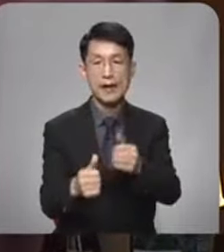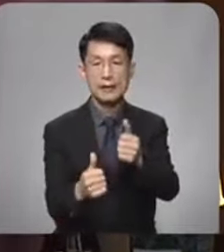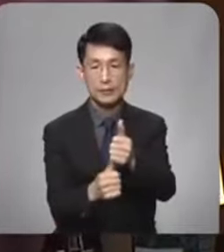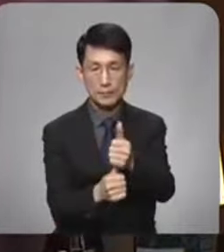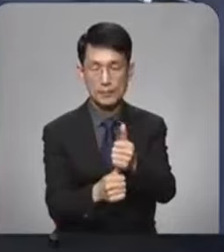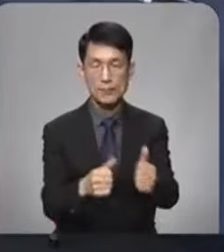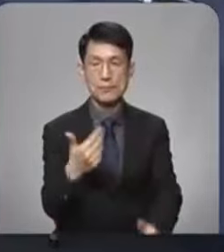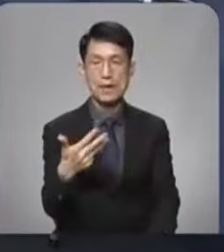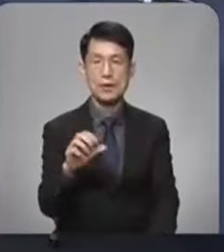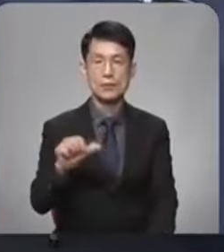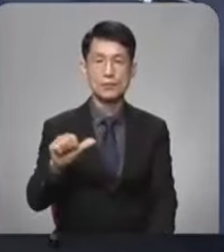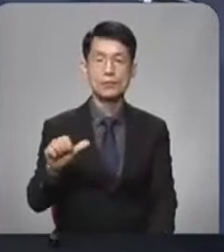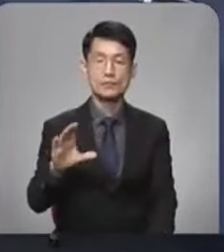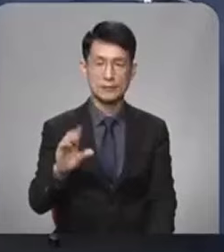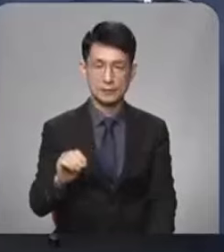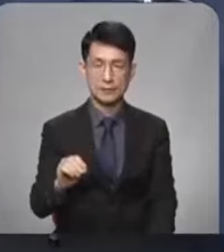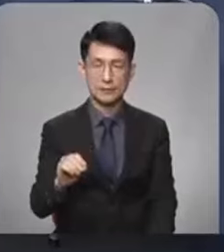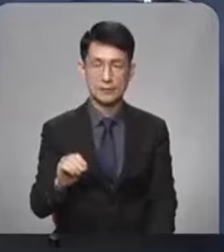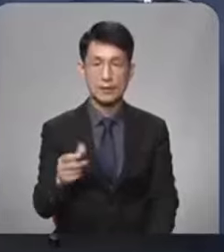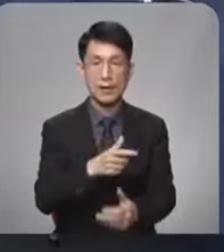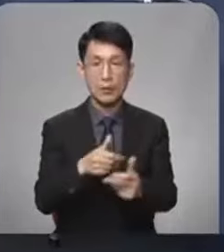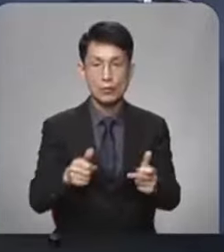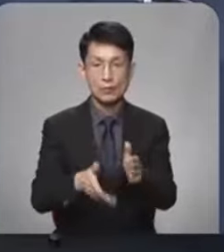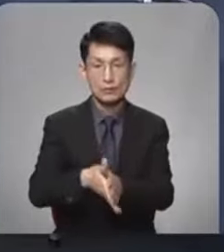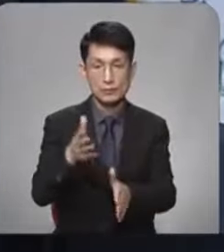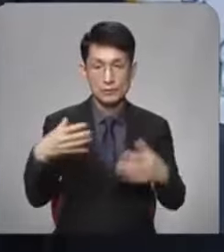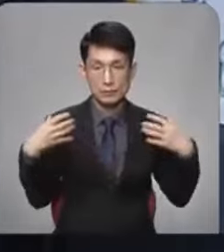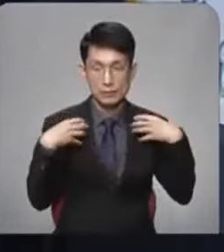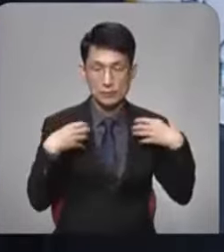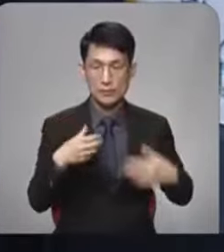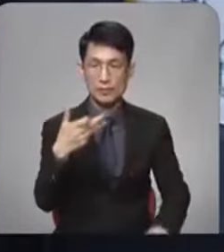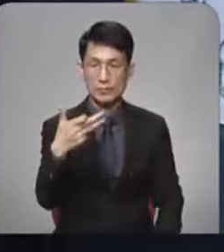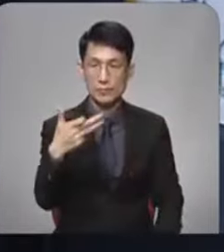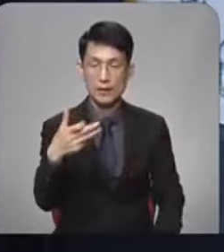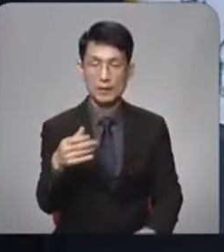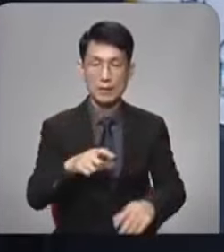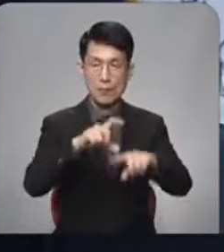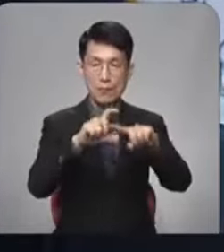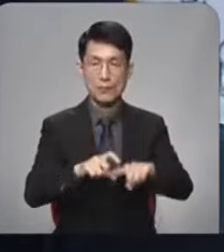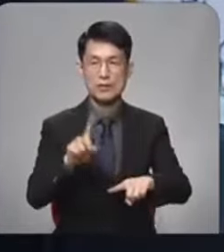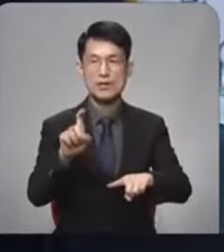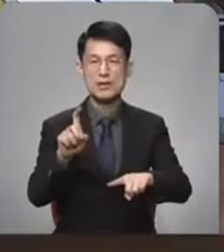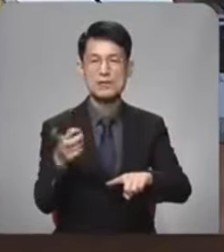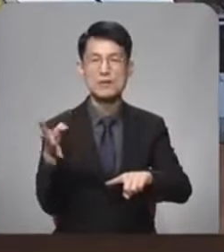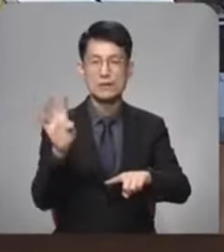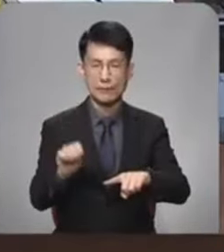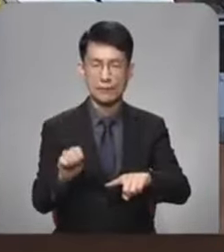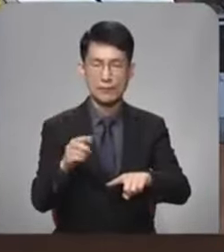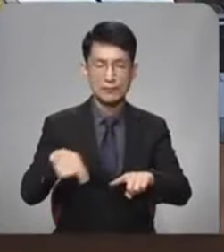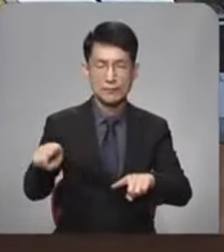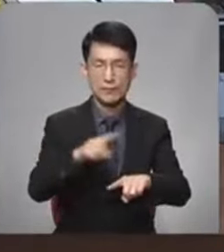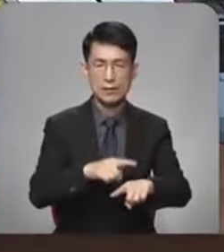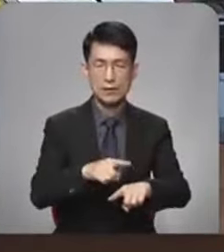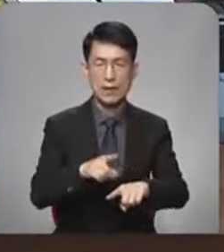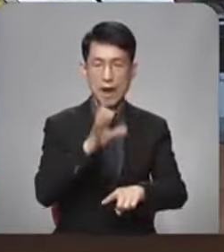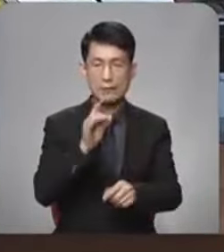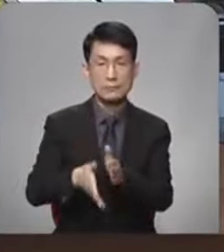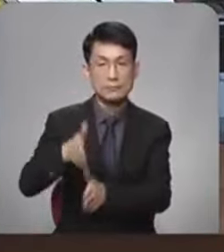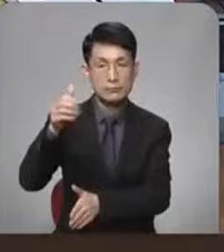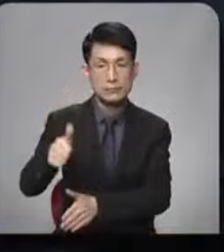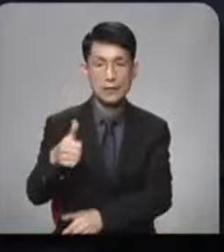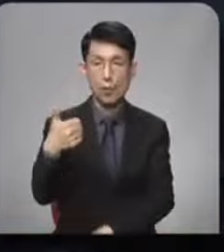5천만 원이었습니다. 강원도 내 시장 군수 18명의 재산은 평균 11억 원이었습니다. 이 가운데 김홍규